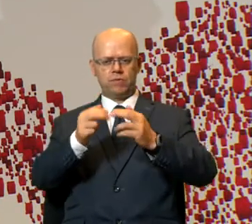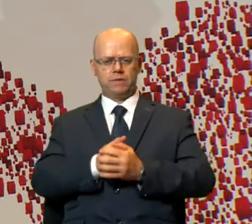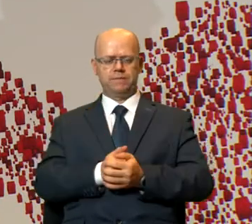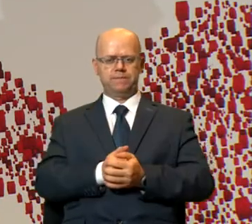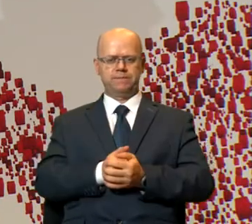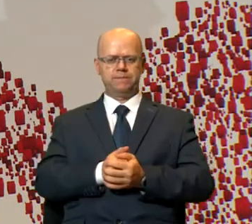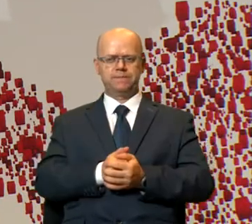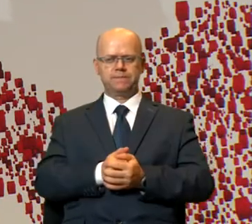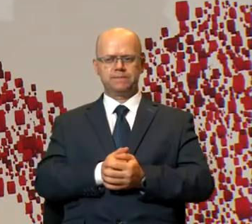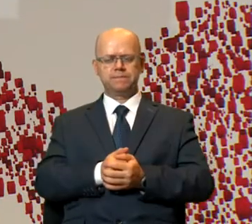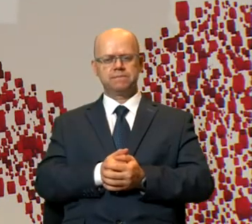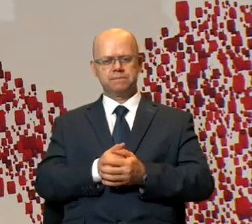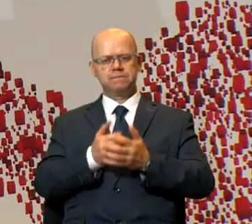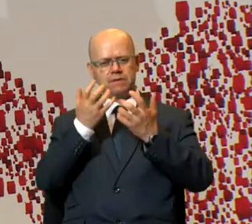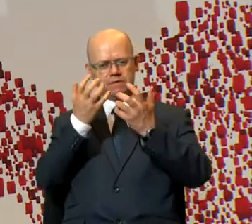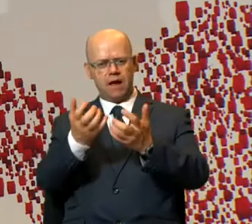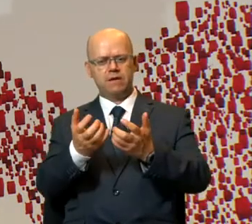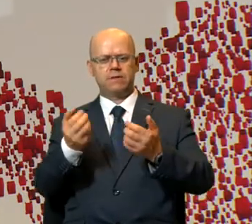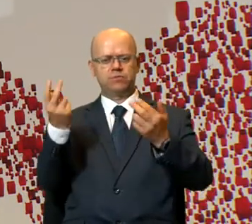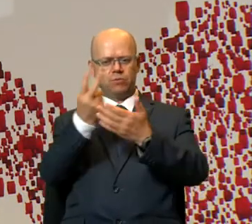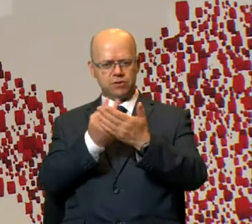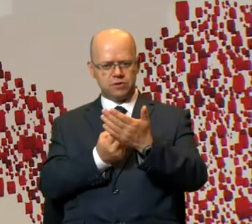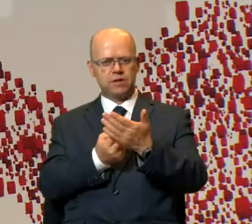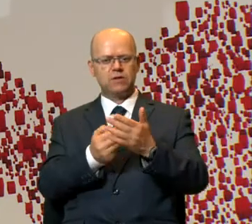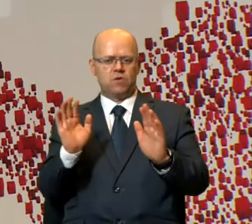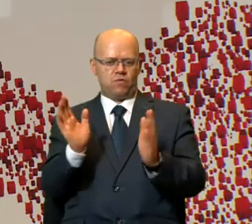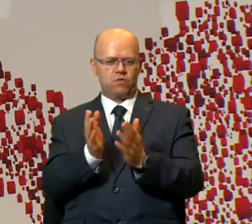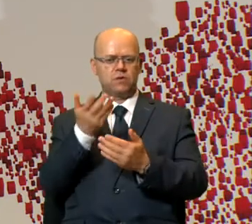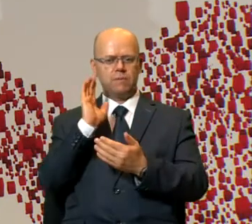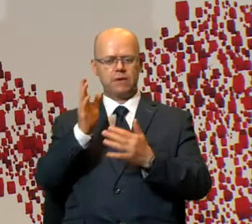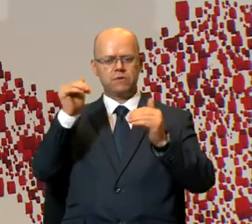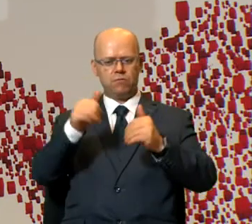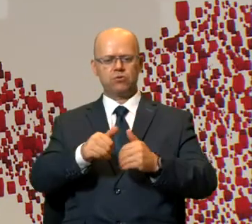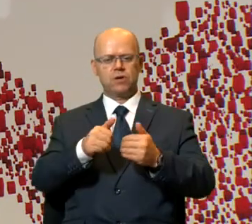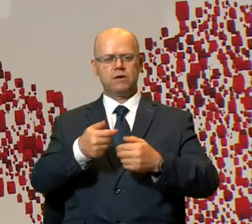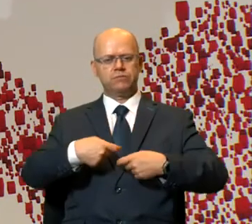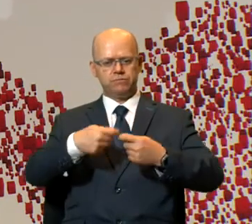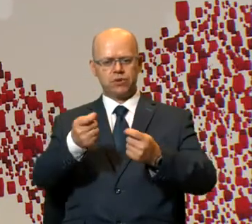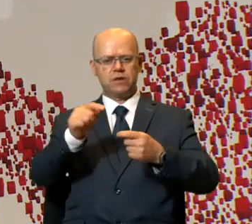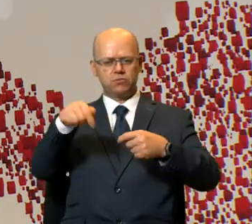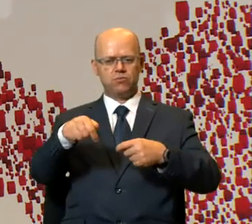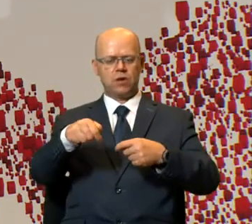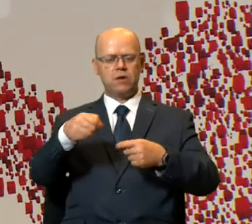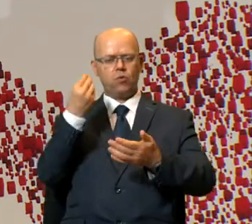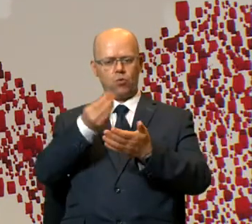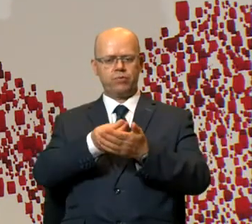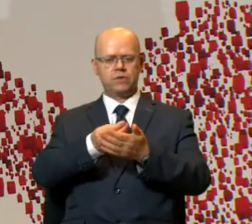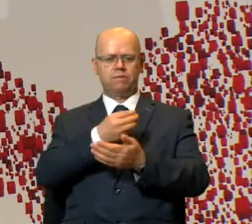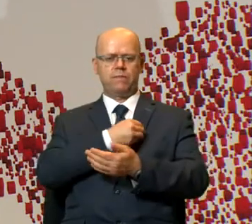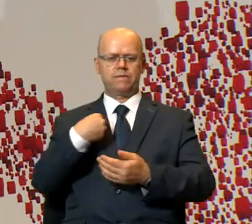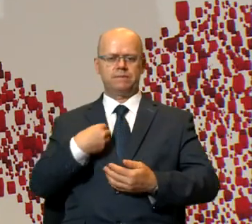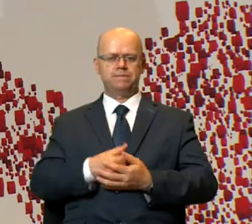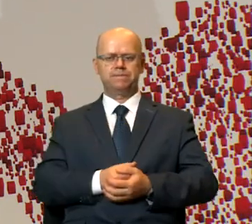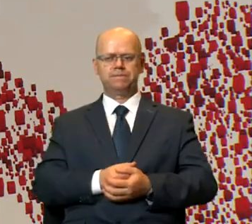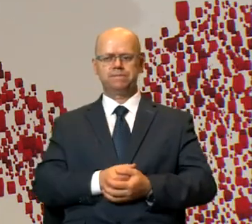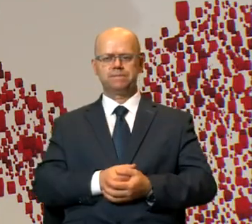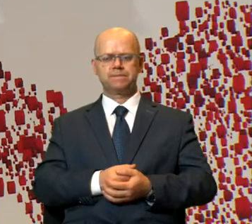polecam Państwa uwadze tę książkę, która już za niedługo będzie w sprzedaży w Polsce. Ale ja